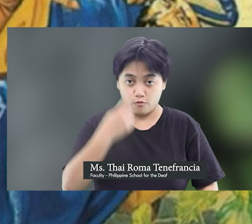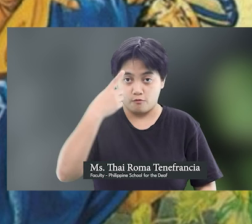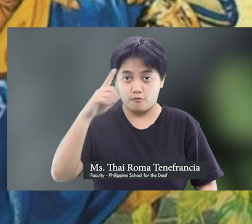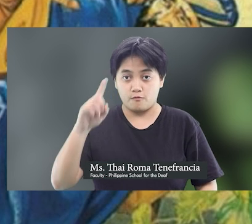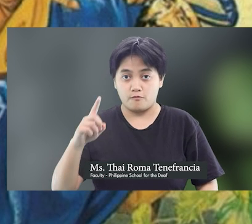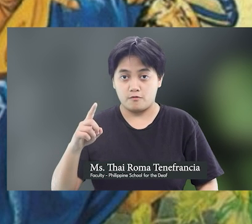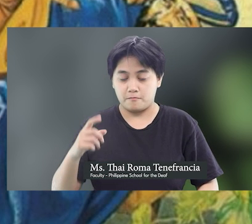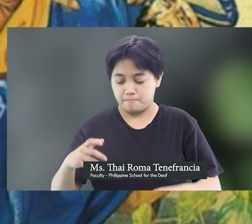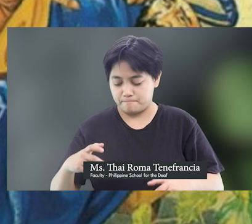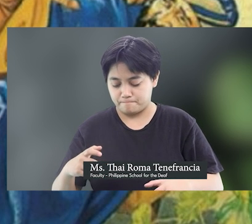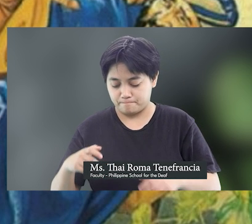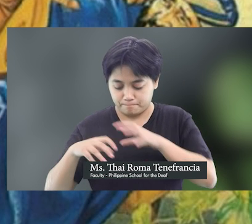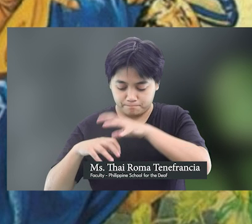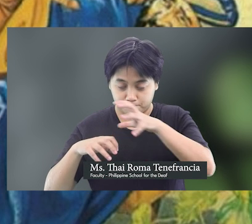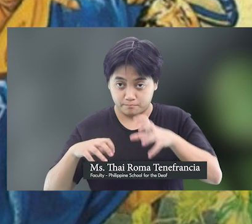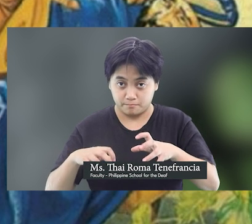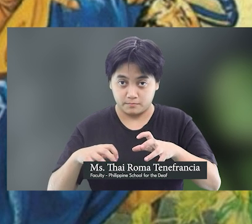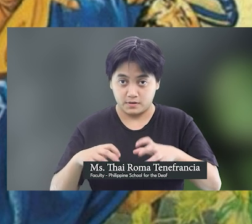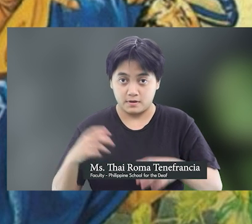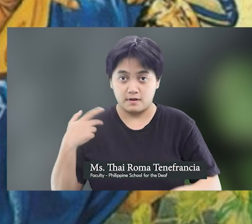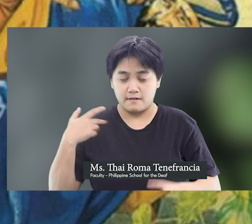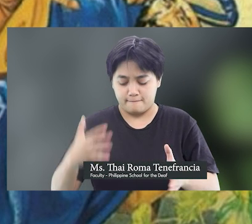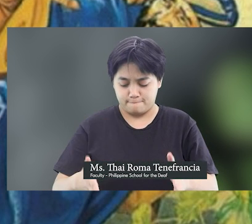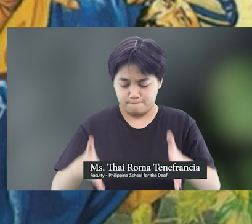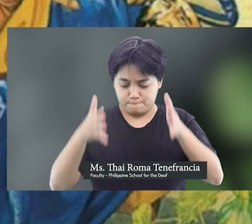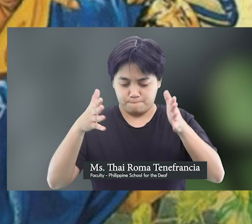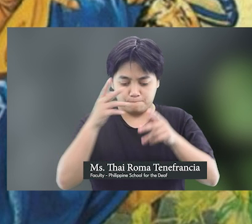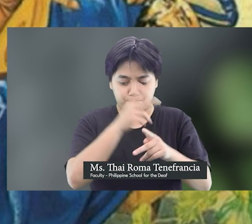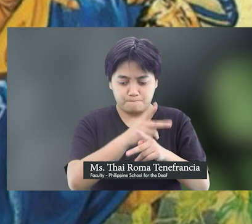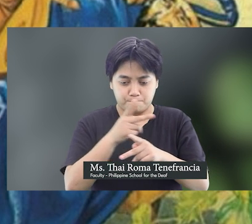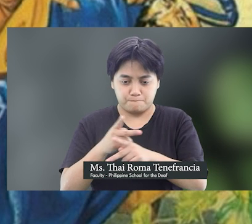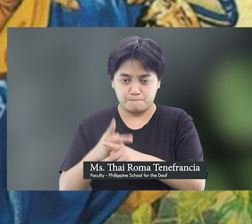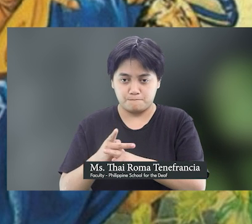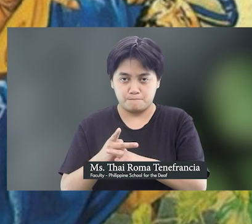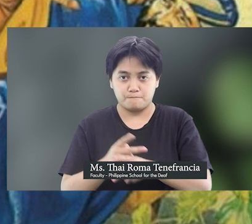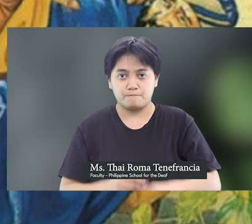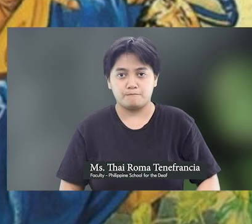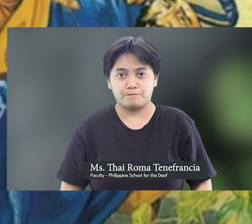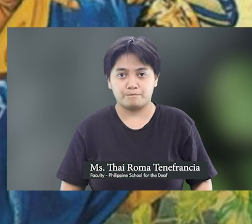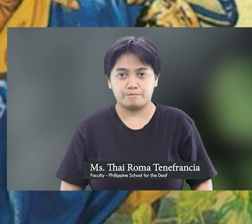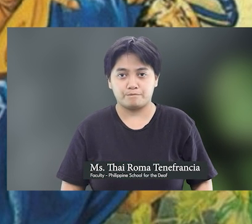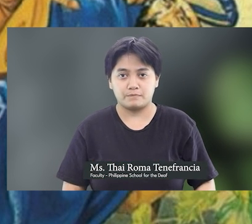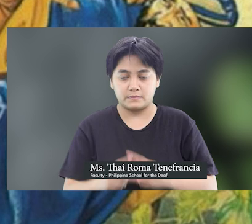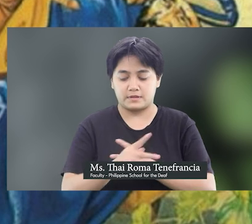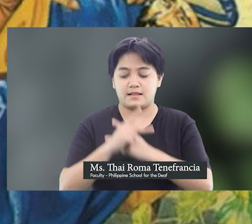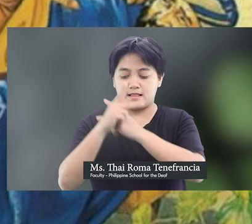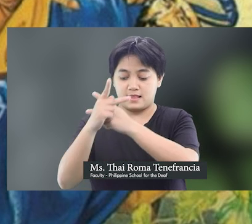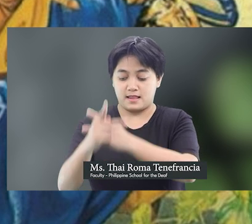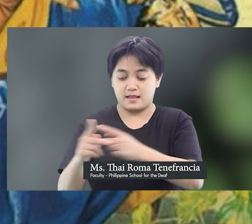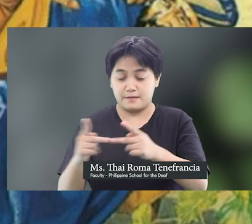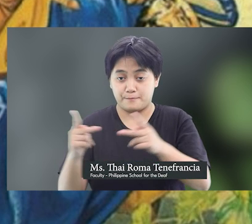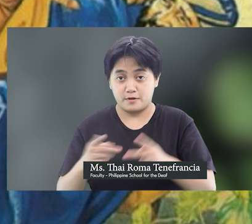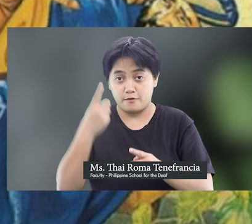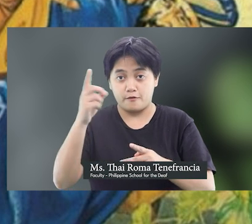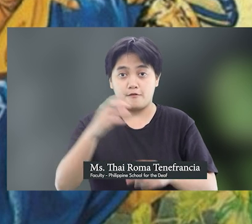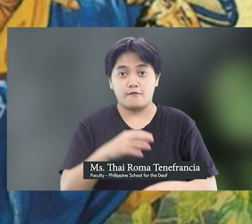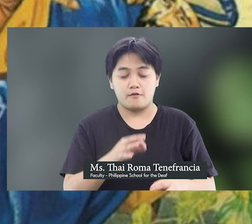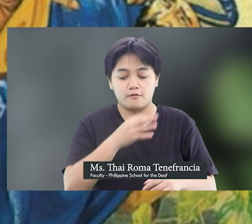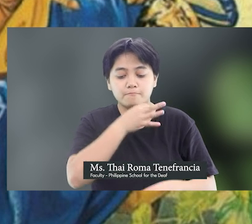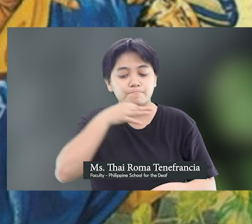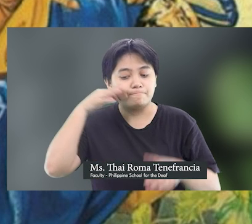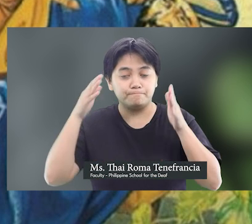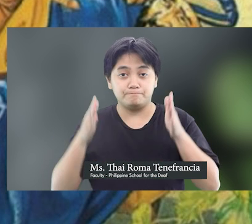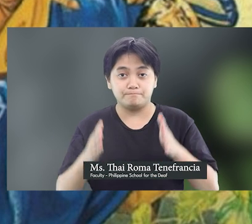ubas, at nagtayo ng toring bantayan. Pinaupahan niya ang ubasan sa mga magsasaka at naglakbay sa